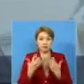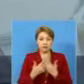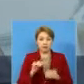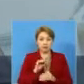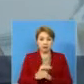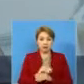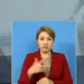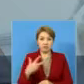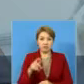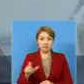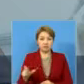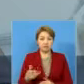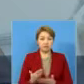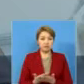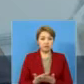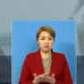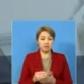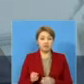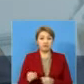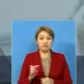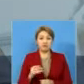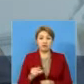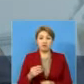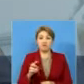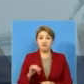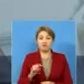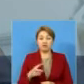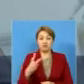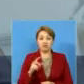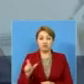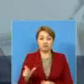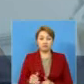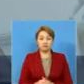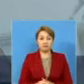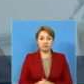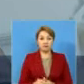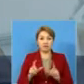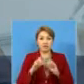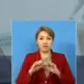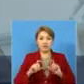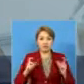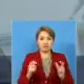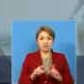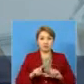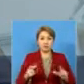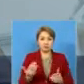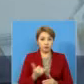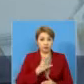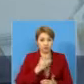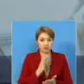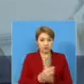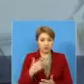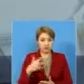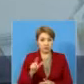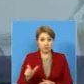легких находится 3 человека, на неинвазивной ИВЛ находится 2 человека. В карантинном стационаре у нас находится